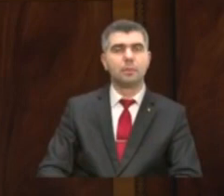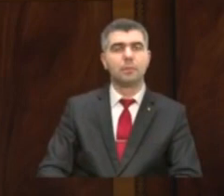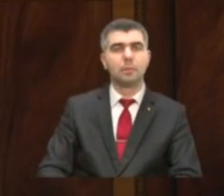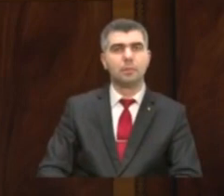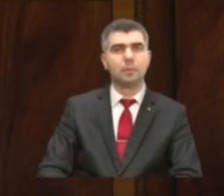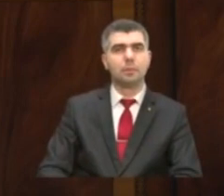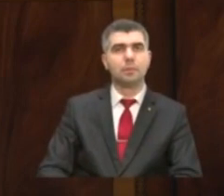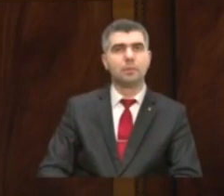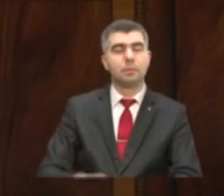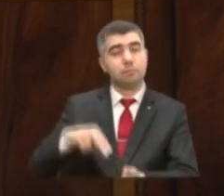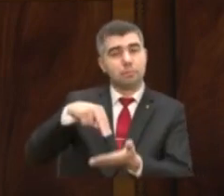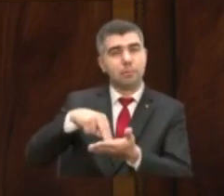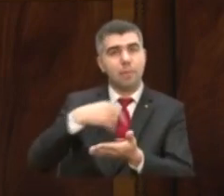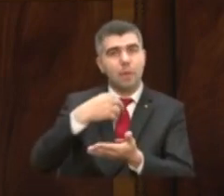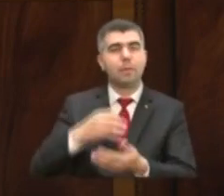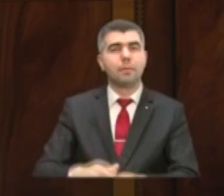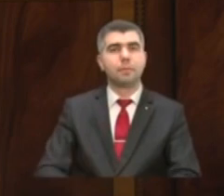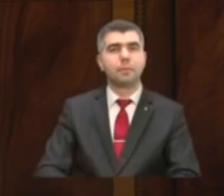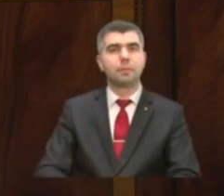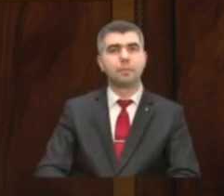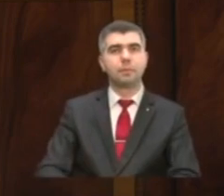لكم الكلمة سيد النائب، لكم الكلمة. شكرا.